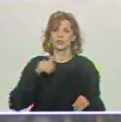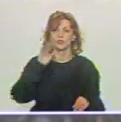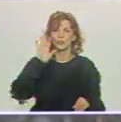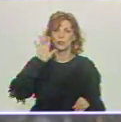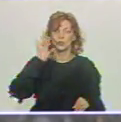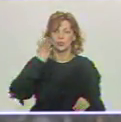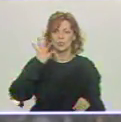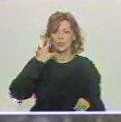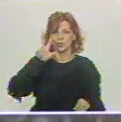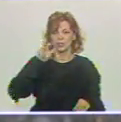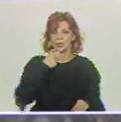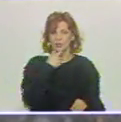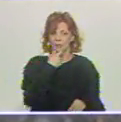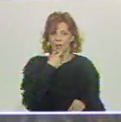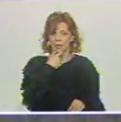tinerețea, maturitatea.